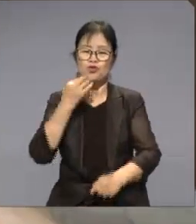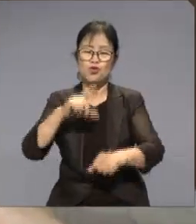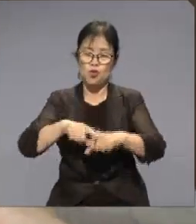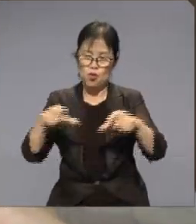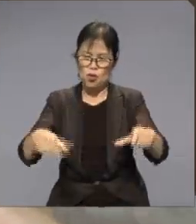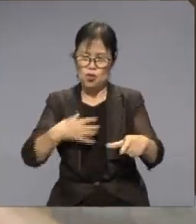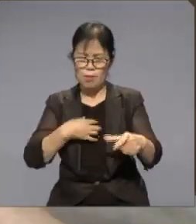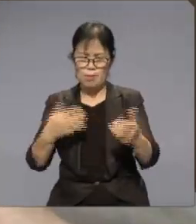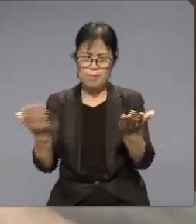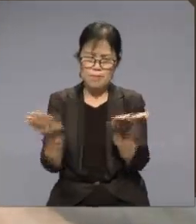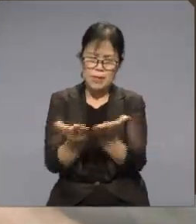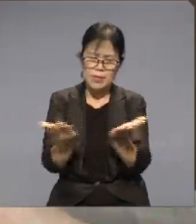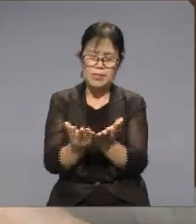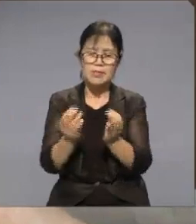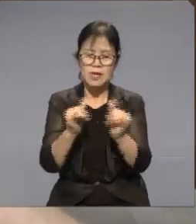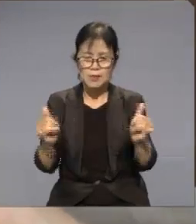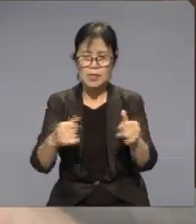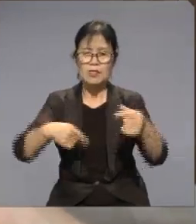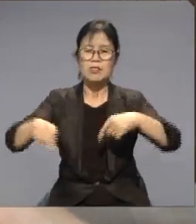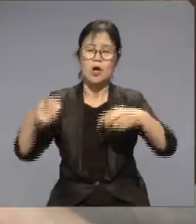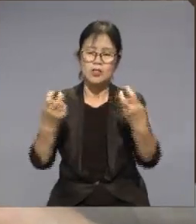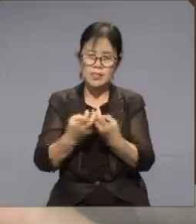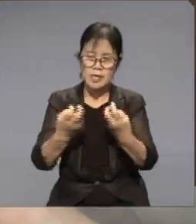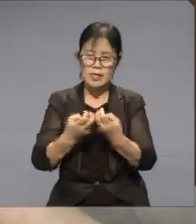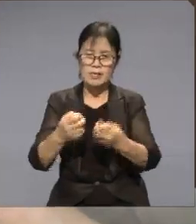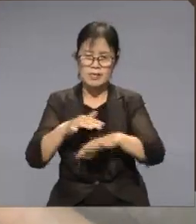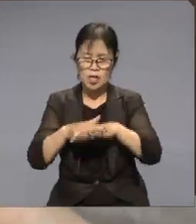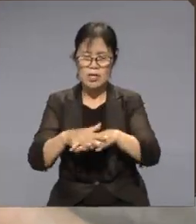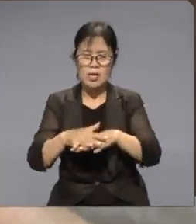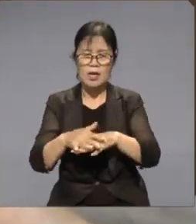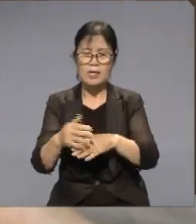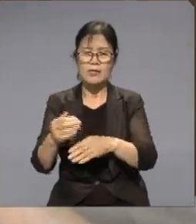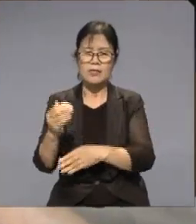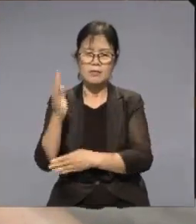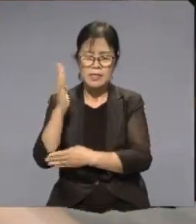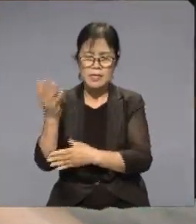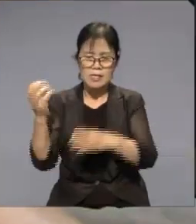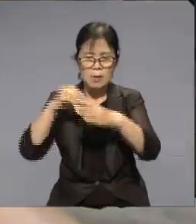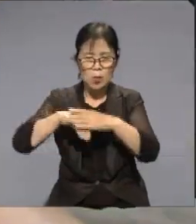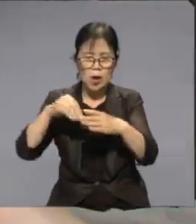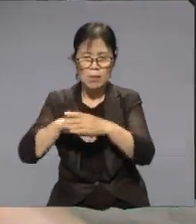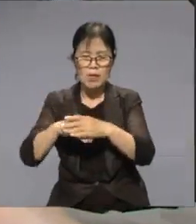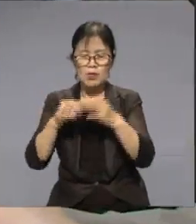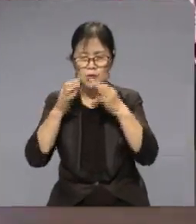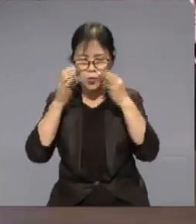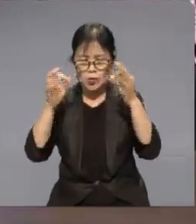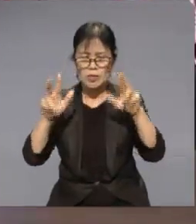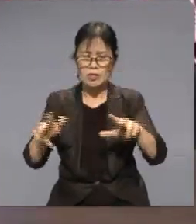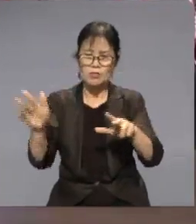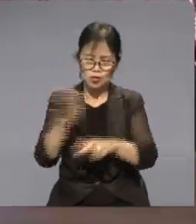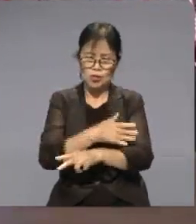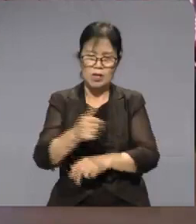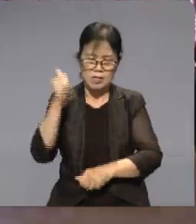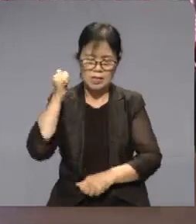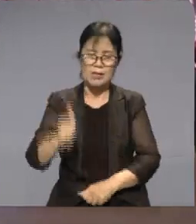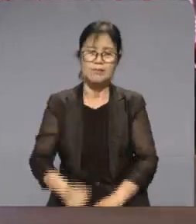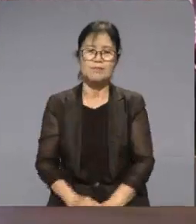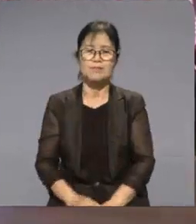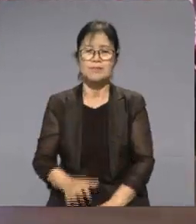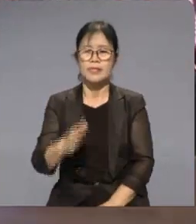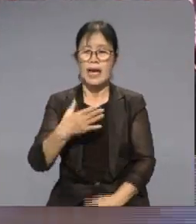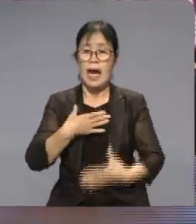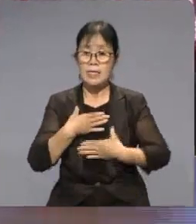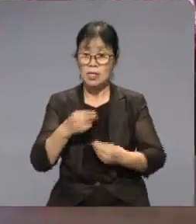맞는 사람들과 정책과 전략과 메시지를 담아낸 노력을 지금부터라도 하자. 안철수